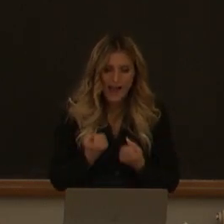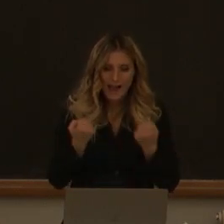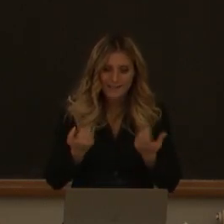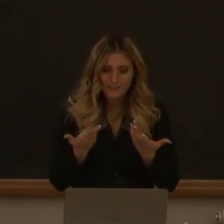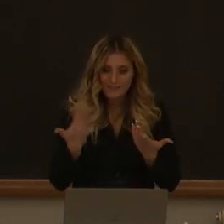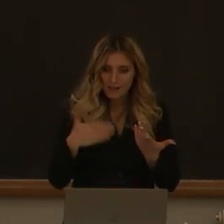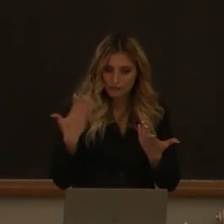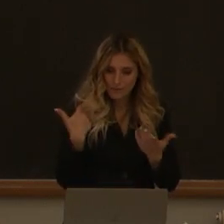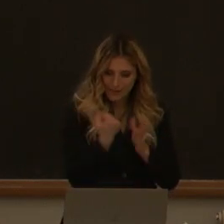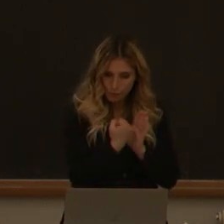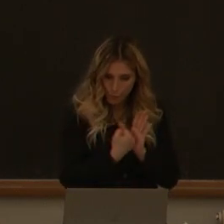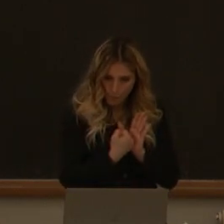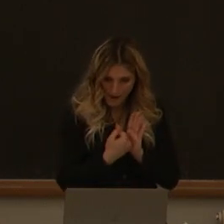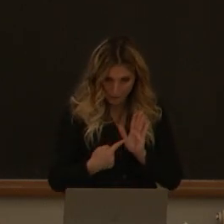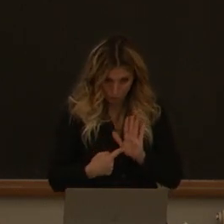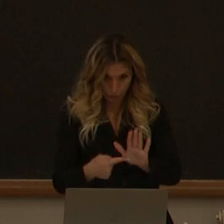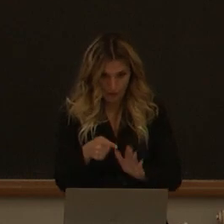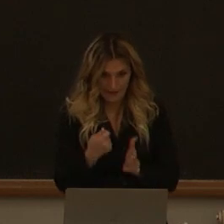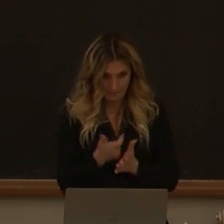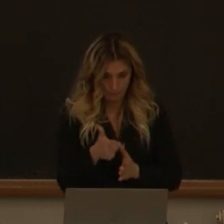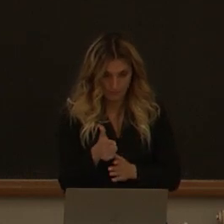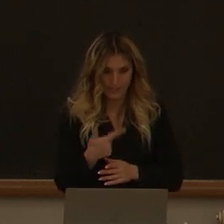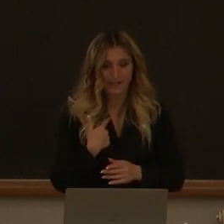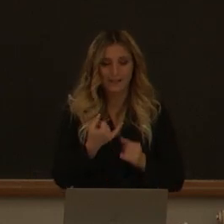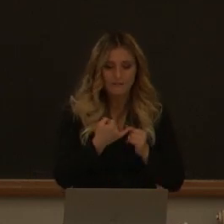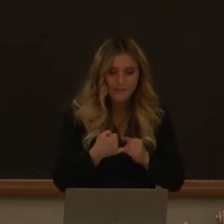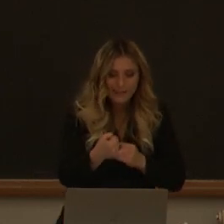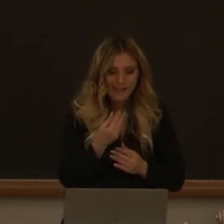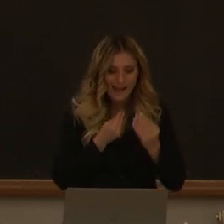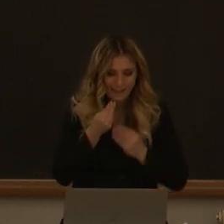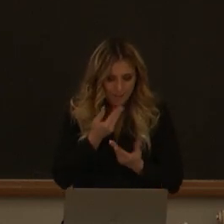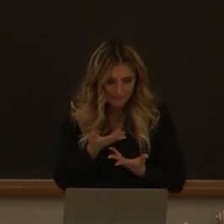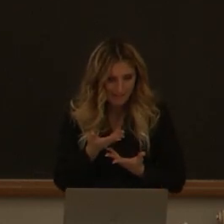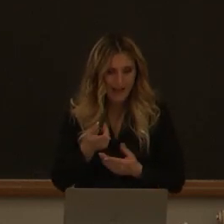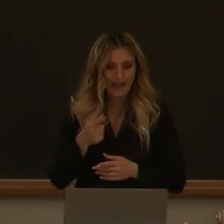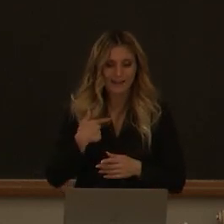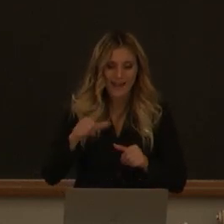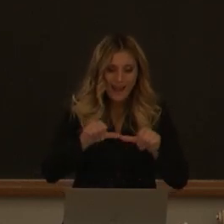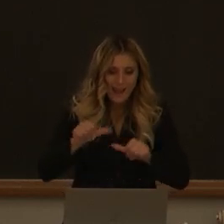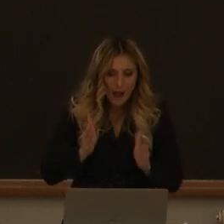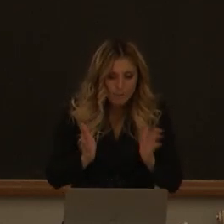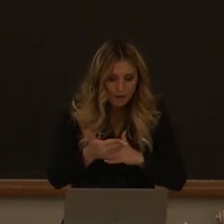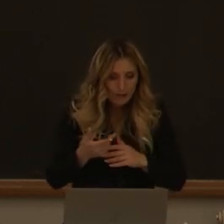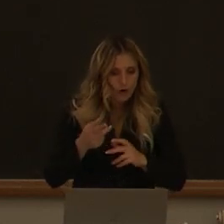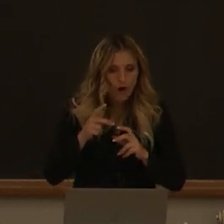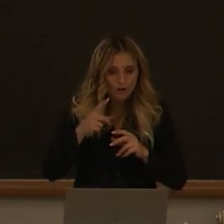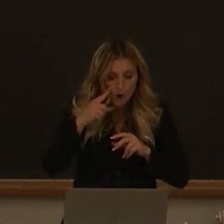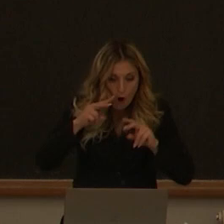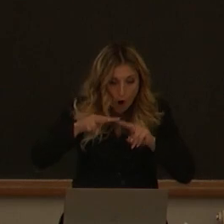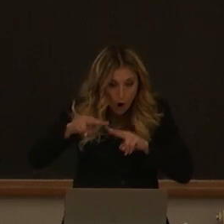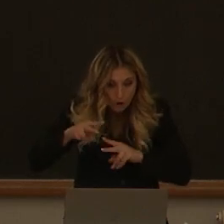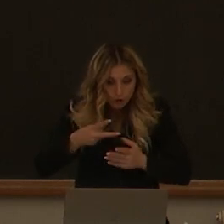che abbiamo presentato. Le industrie alimentari, la filiera agroalimentare, i laboratori per l'analisi di alimenti,